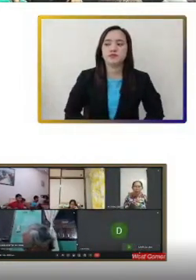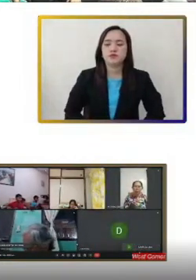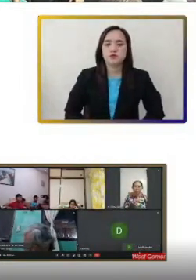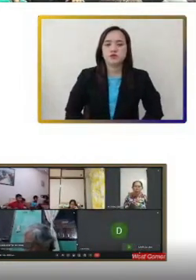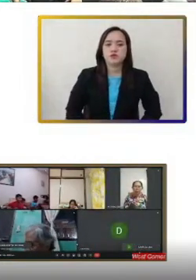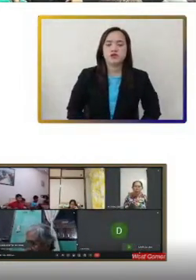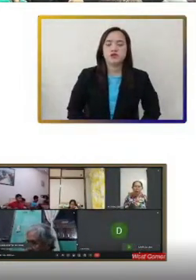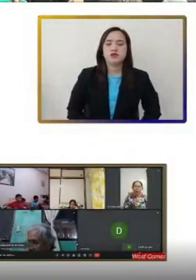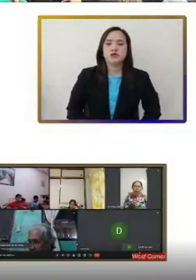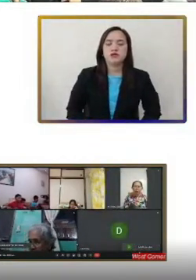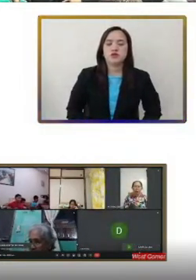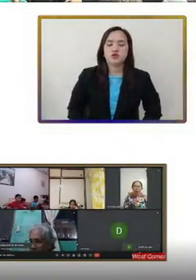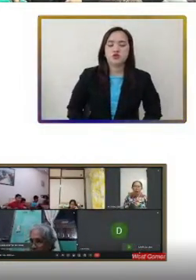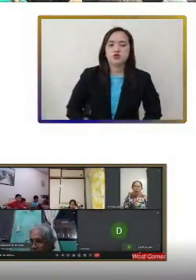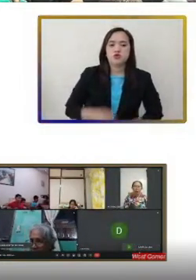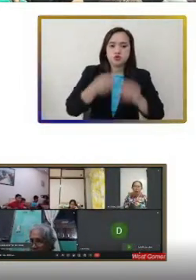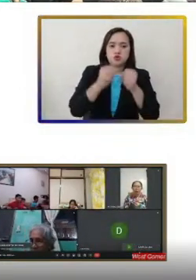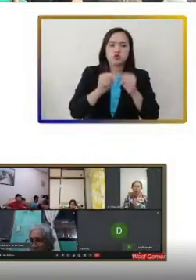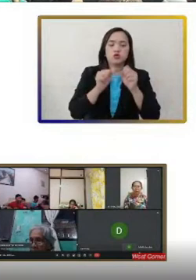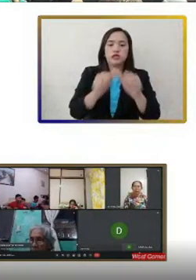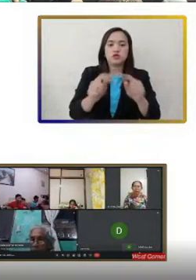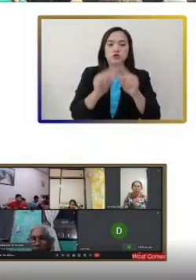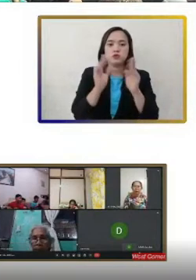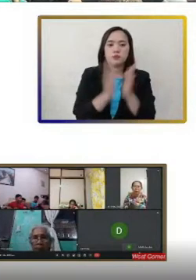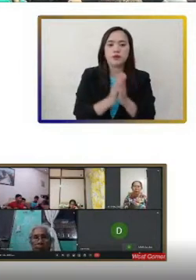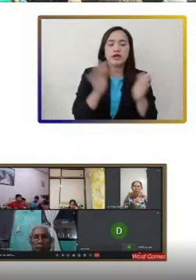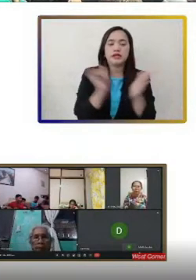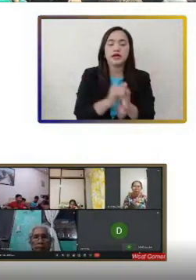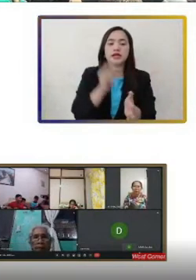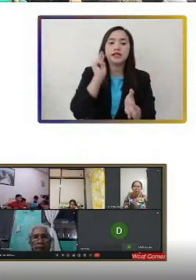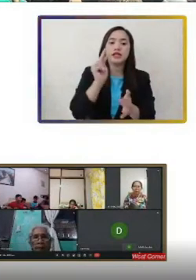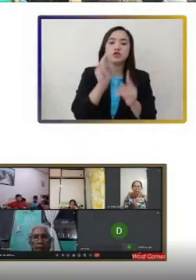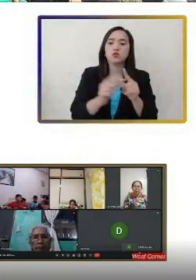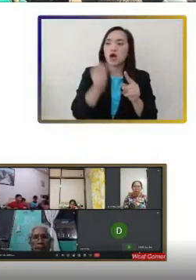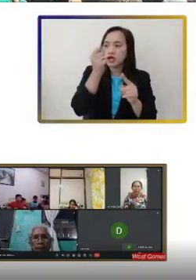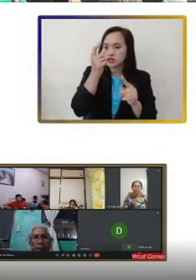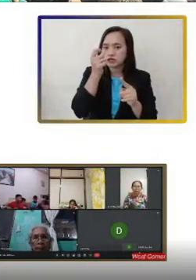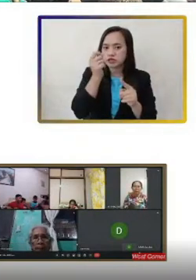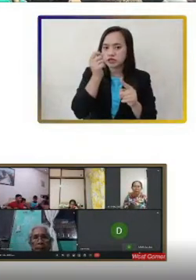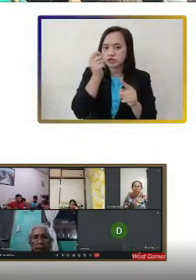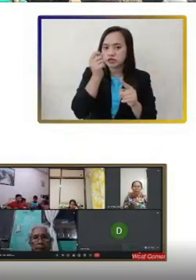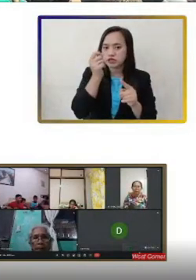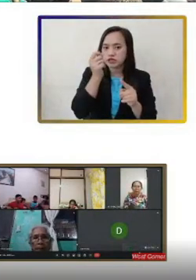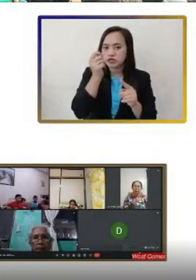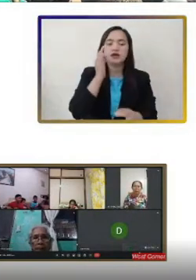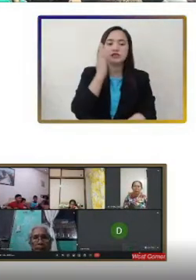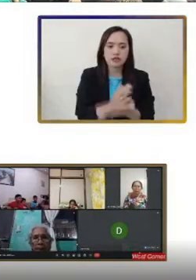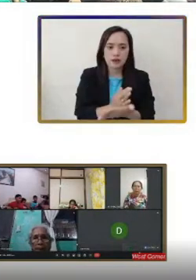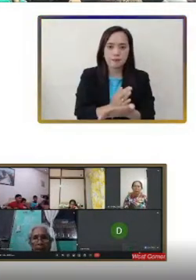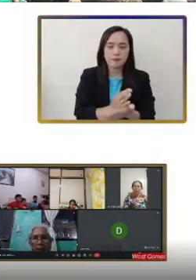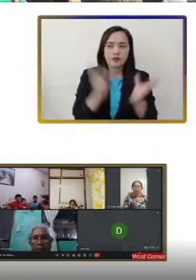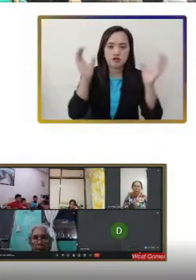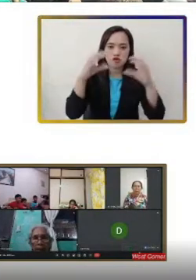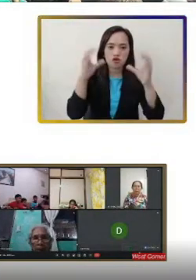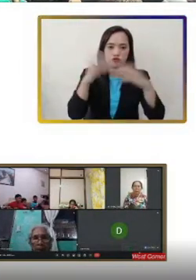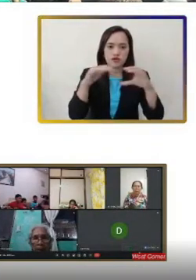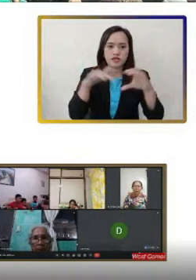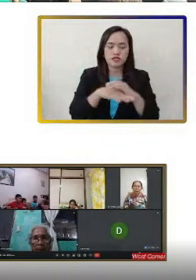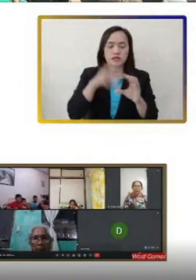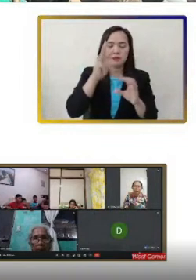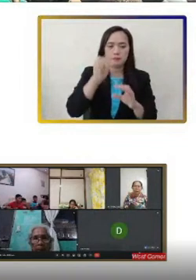ngayon. So, sa akin walang problema. Kaya lang maaga kayo mawawala ng pastor. Just in case